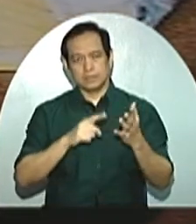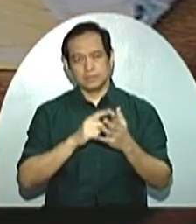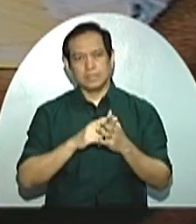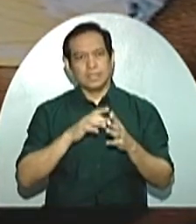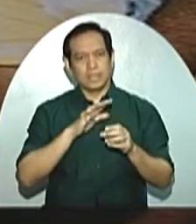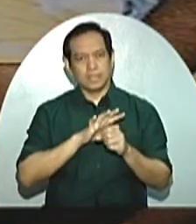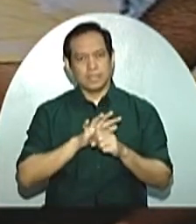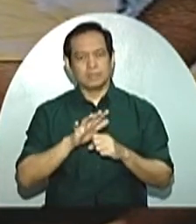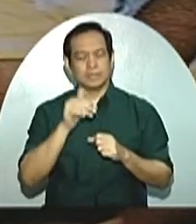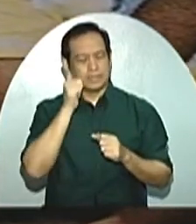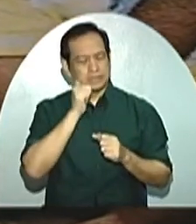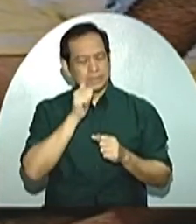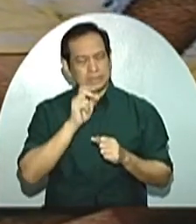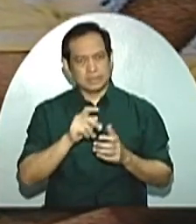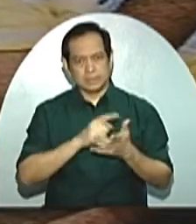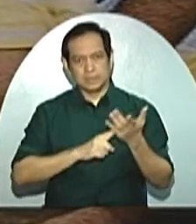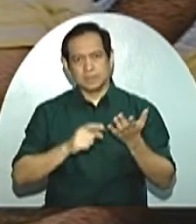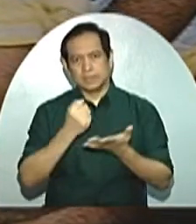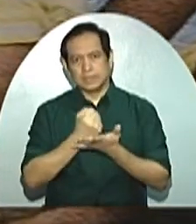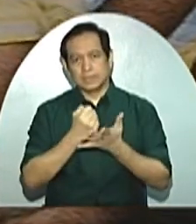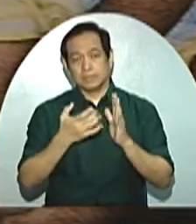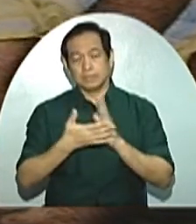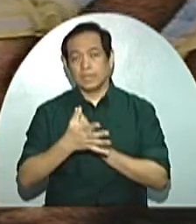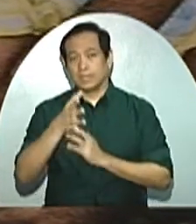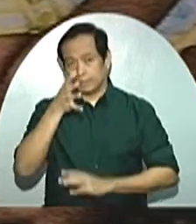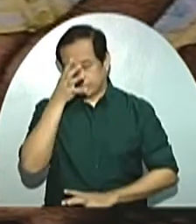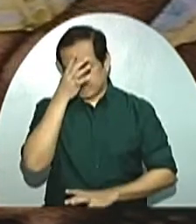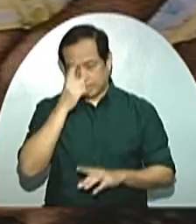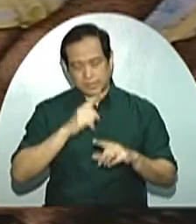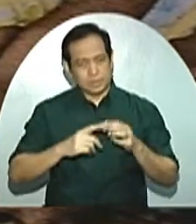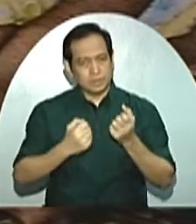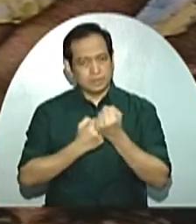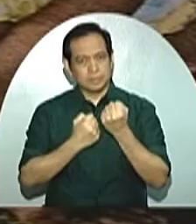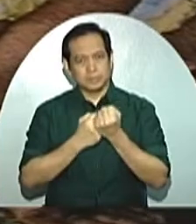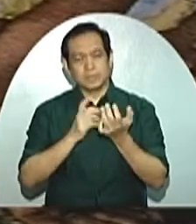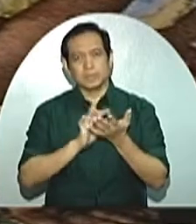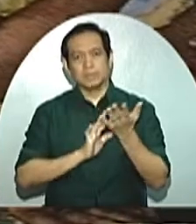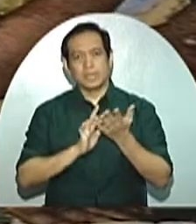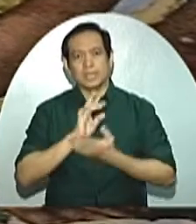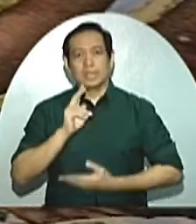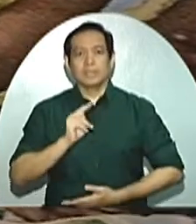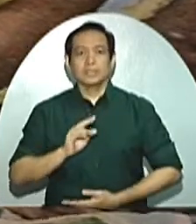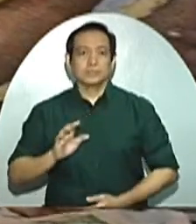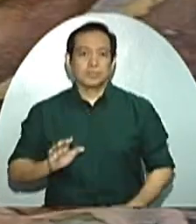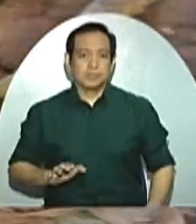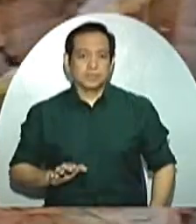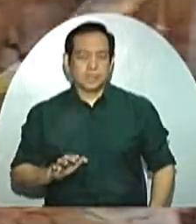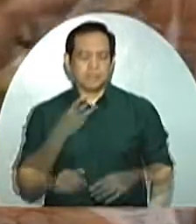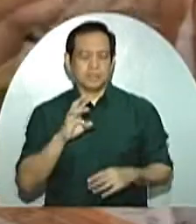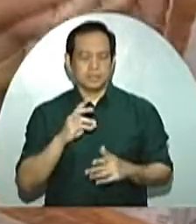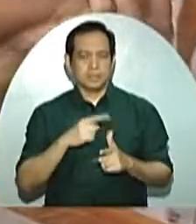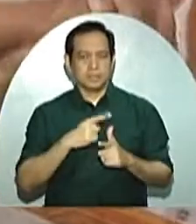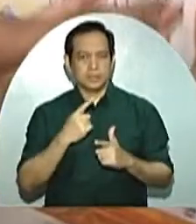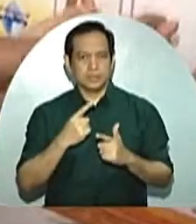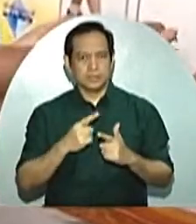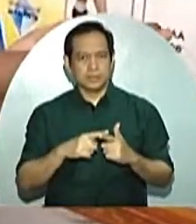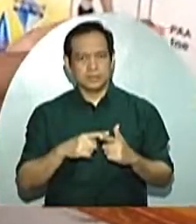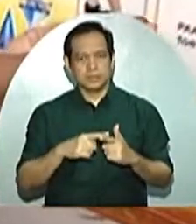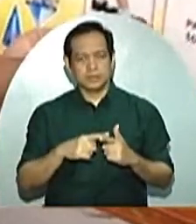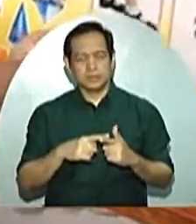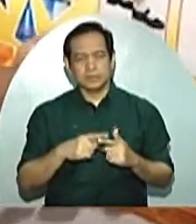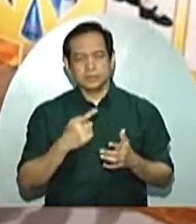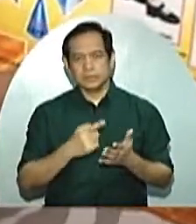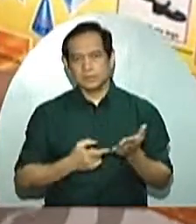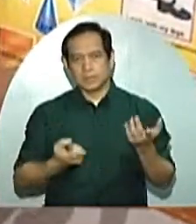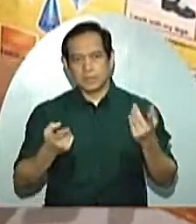na pangangailangan ng kinikita at hindi nila kayang tustusan ang medikal na pangangailangan ng kanilang anak. Nangyari po